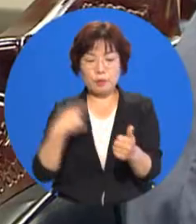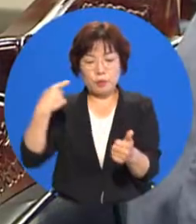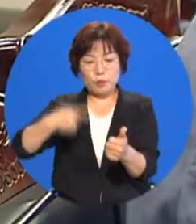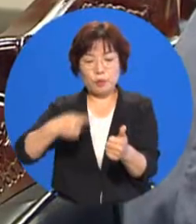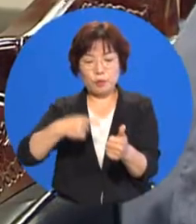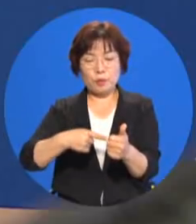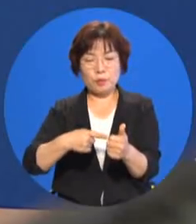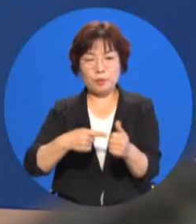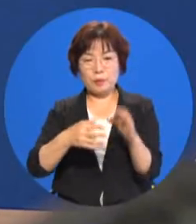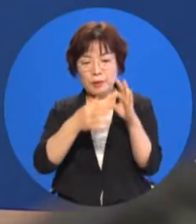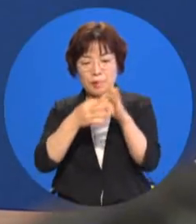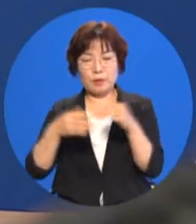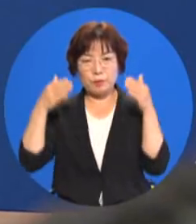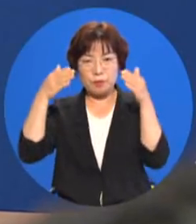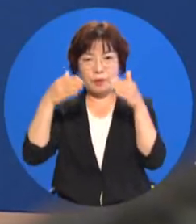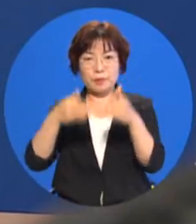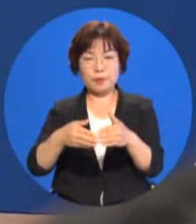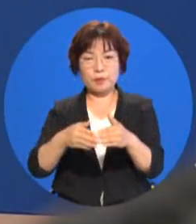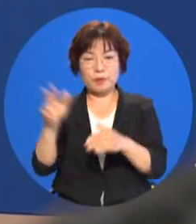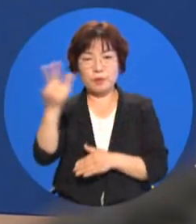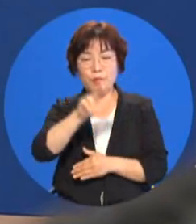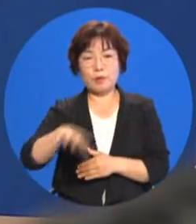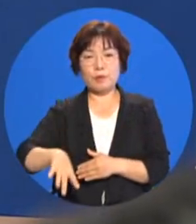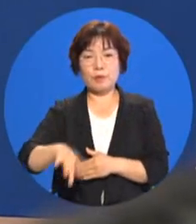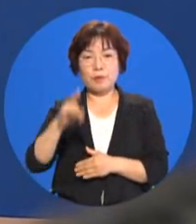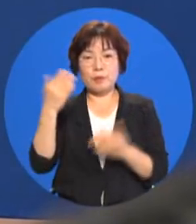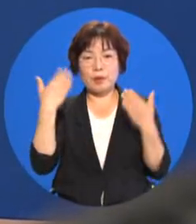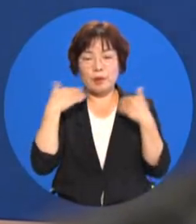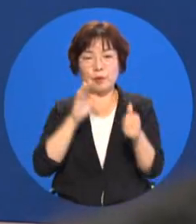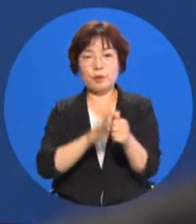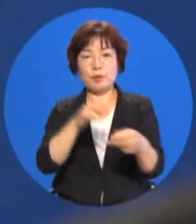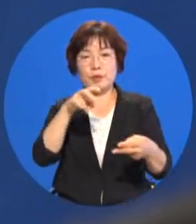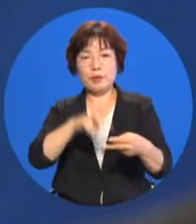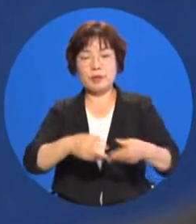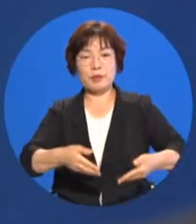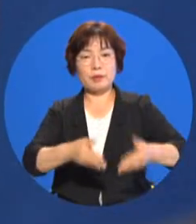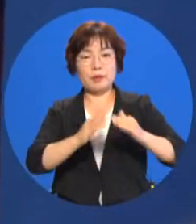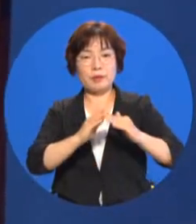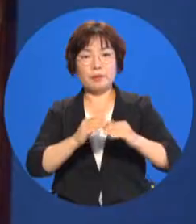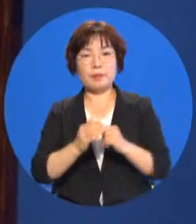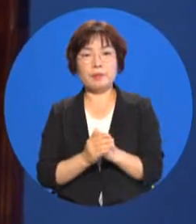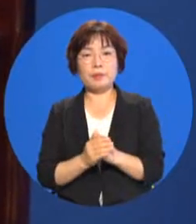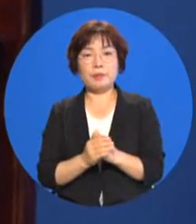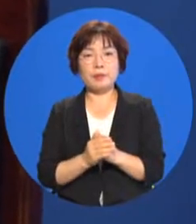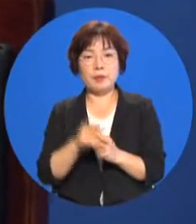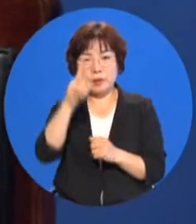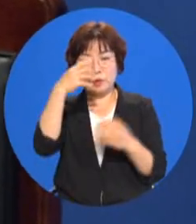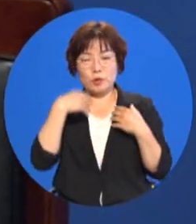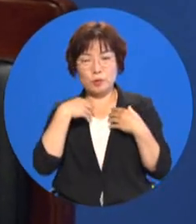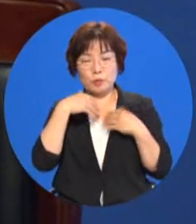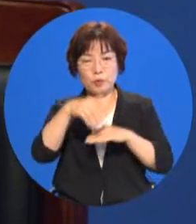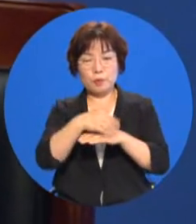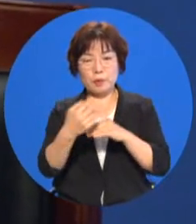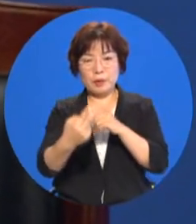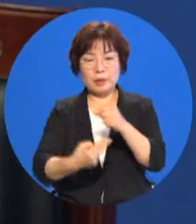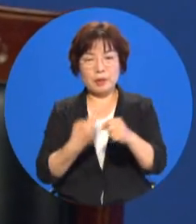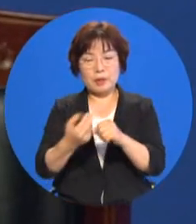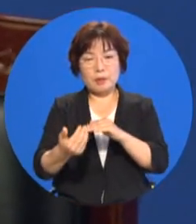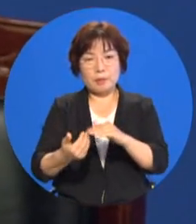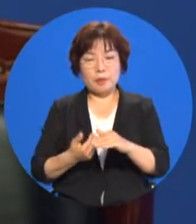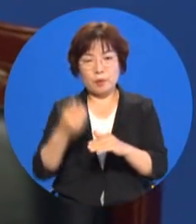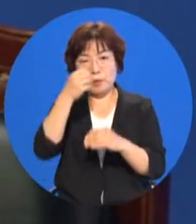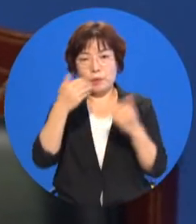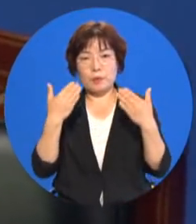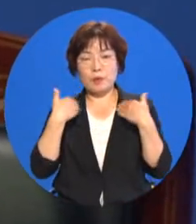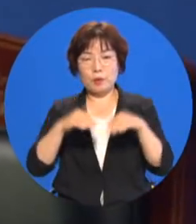학생 지도에만 힘쓰도록 전국 최초의 학교 지원센터를 만들고 정부 계획보다 2년이나 앞선